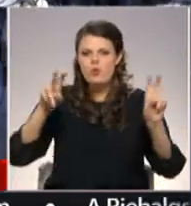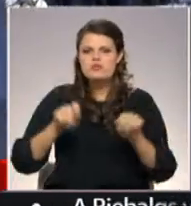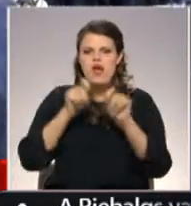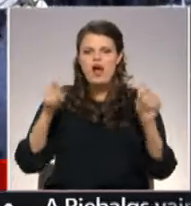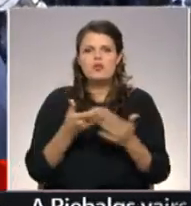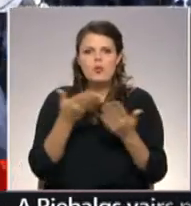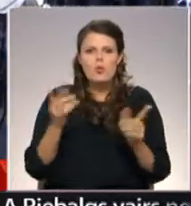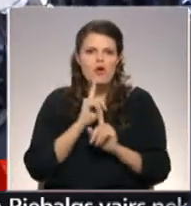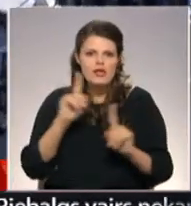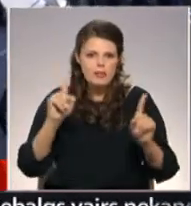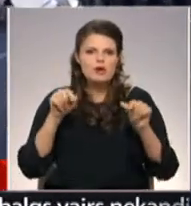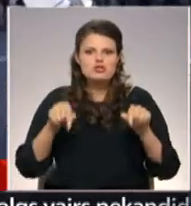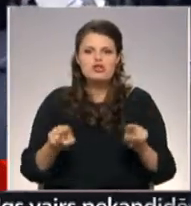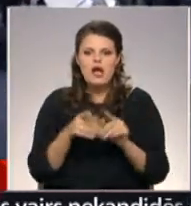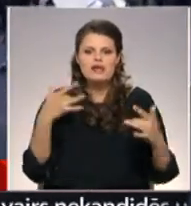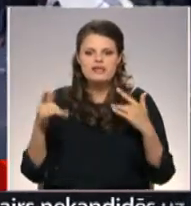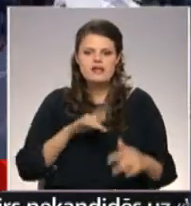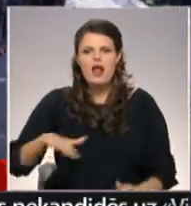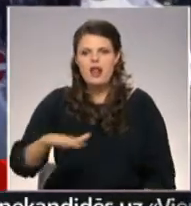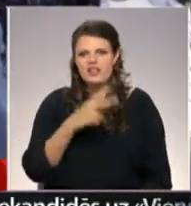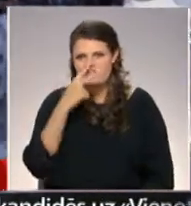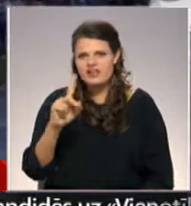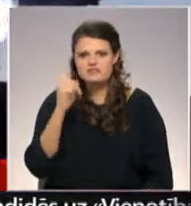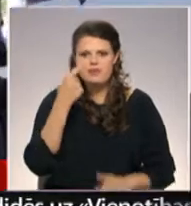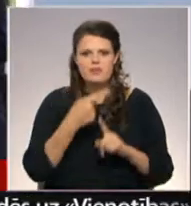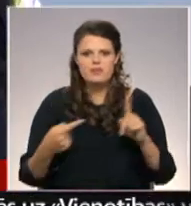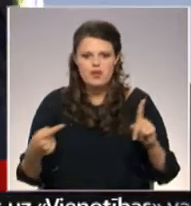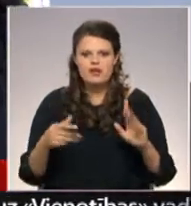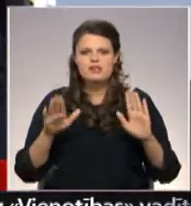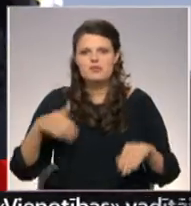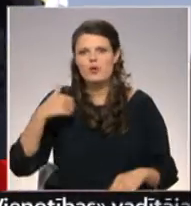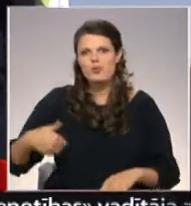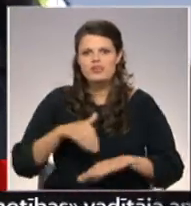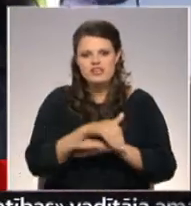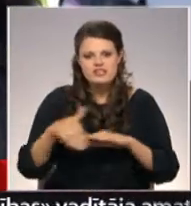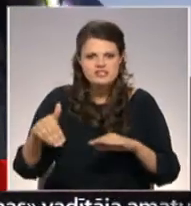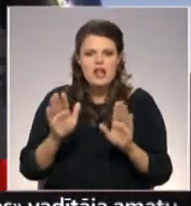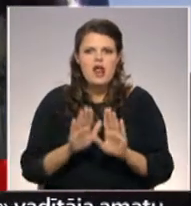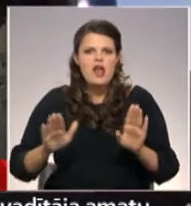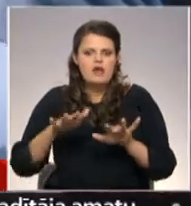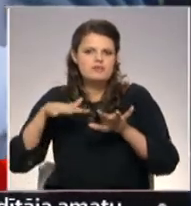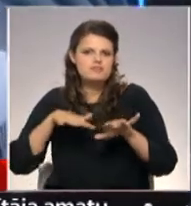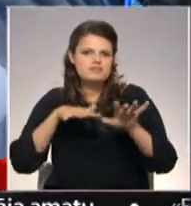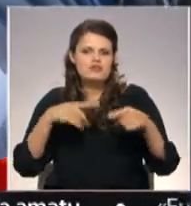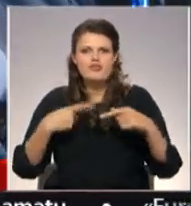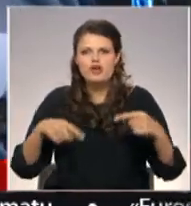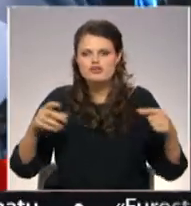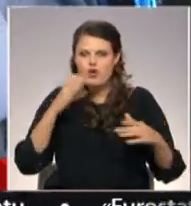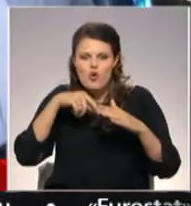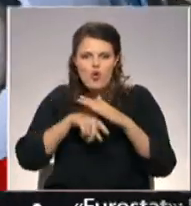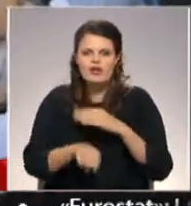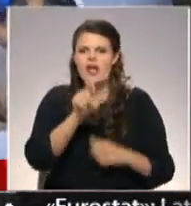kaut ko īpašu. Tā arī šī izrāda Latvijā bija redzama pirmo reizi. Pa Kuldīgas ielām nesteidzīgā gaitā devās dažādi